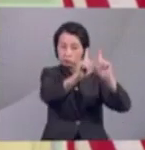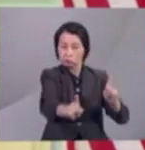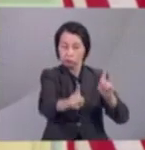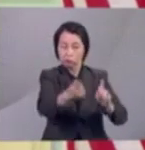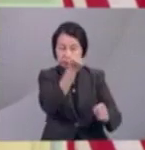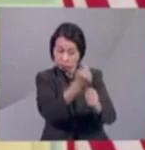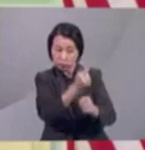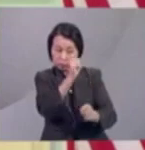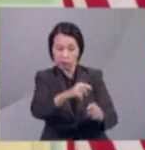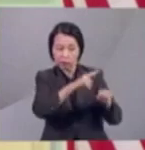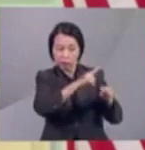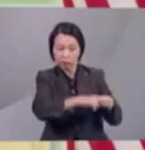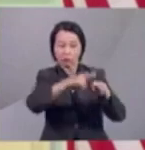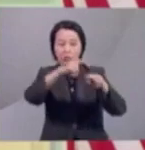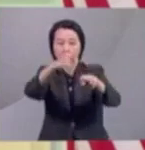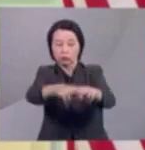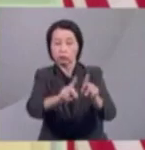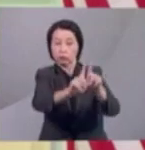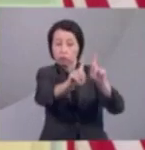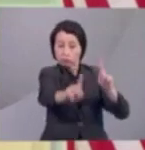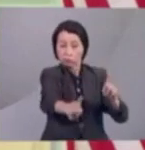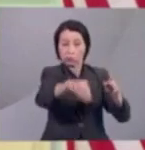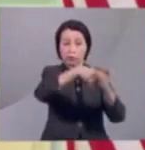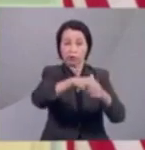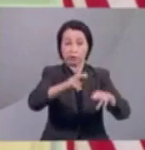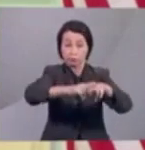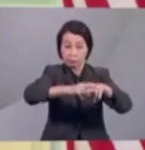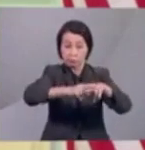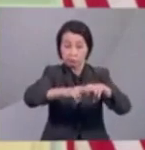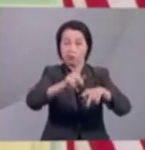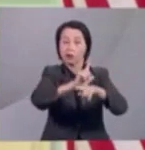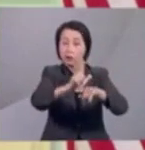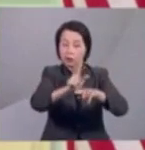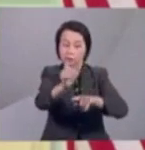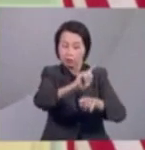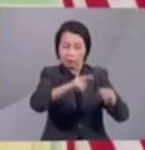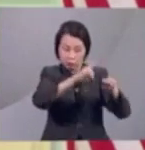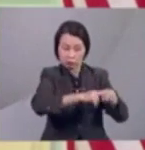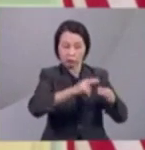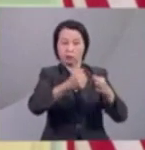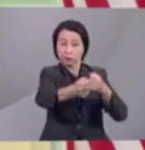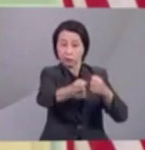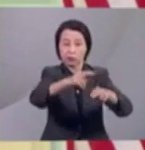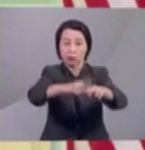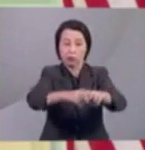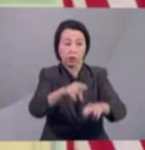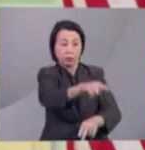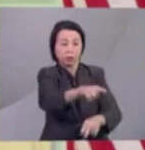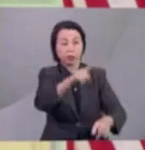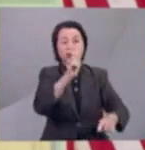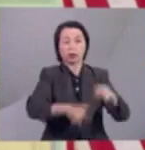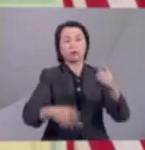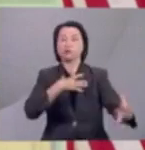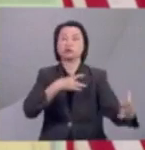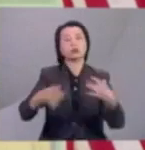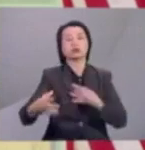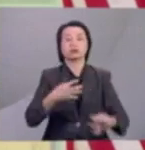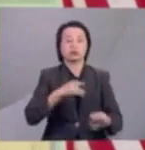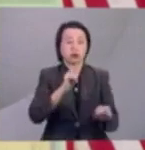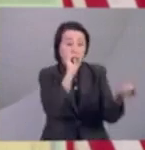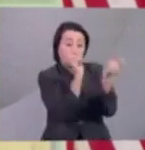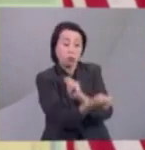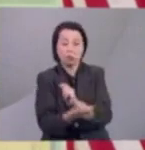ataupun penjarakan sosial di dalam rail mana-mana, mereka tidak boleh dengan semena-menangnya